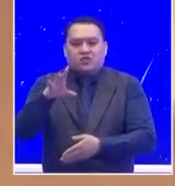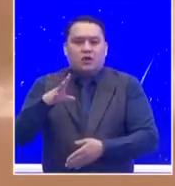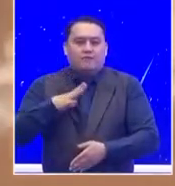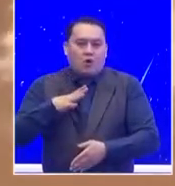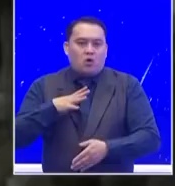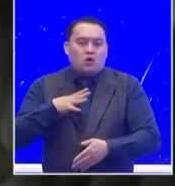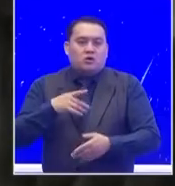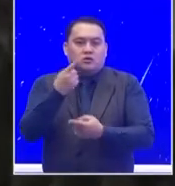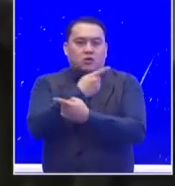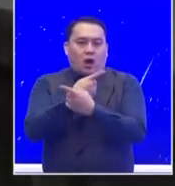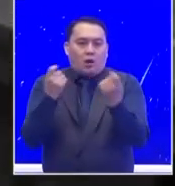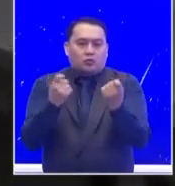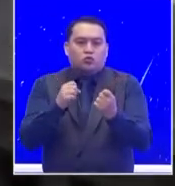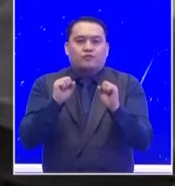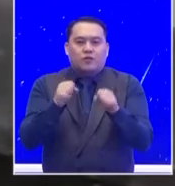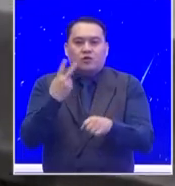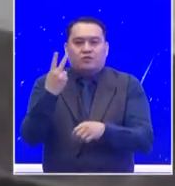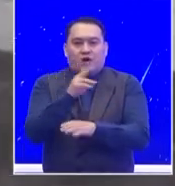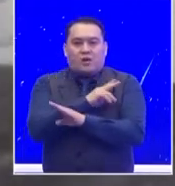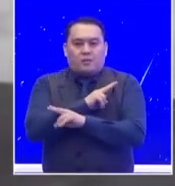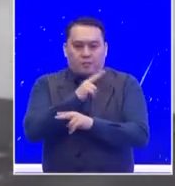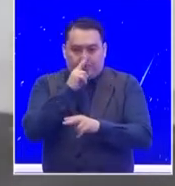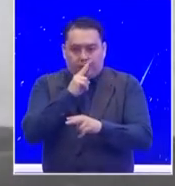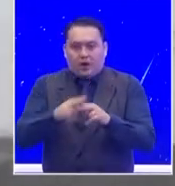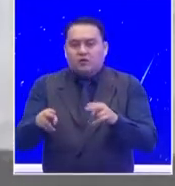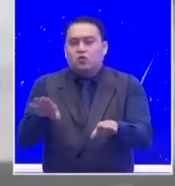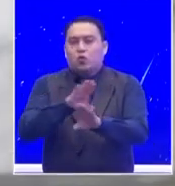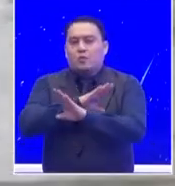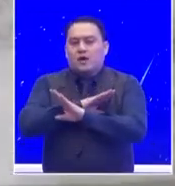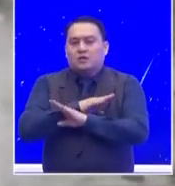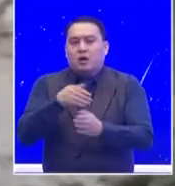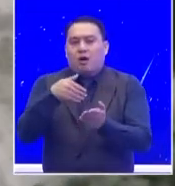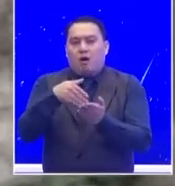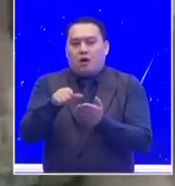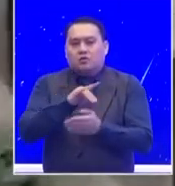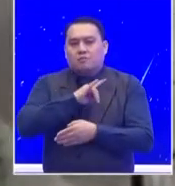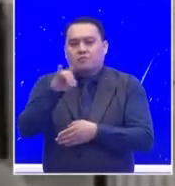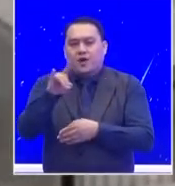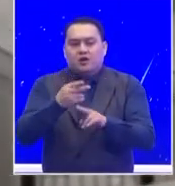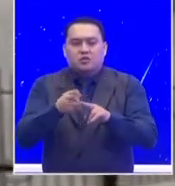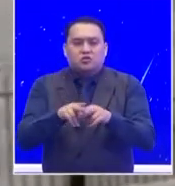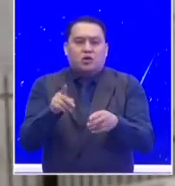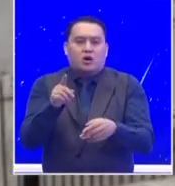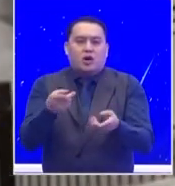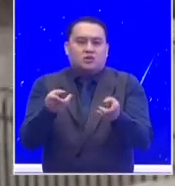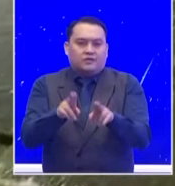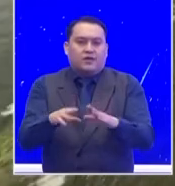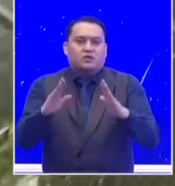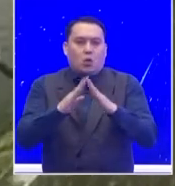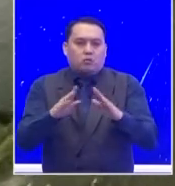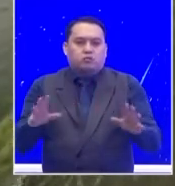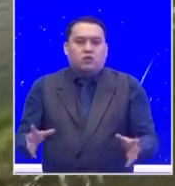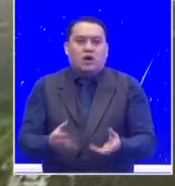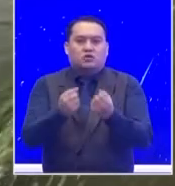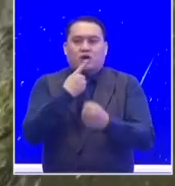авиарейсов. Сообщается как минимум о двоих погибших. Жителям рекомендовано отказаться от поездок. На помощь спасателям направлены